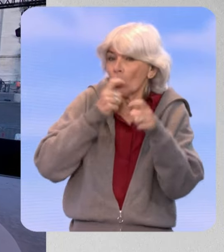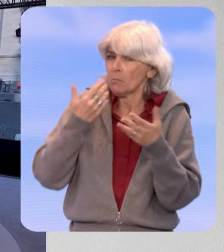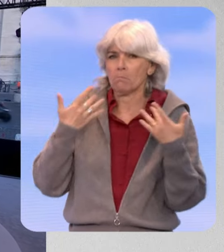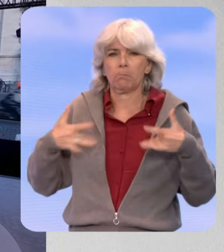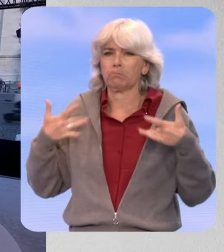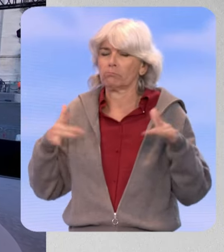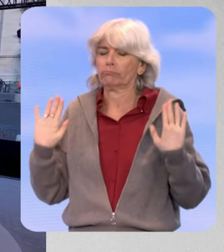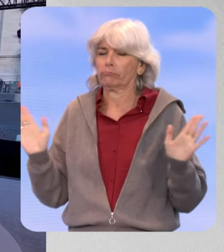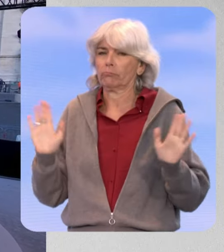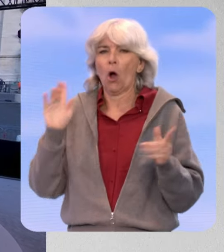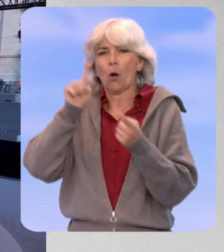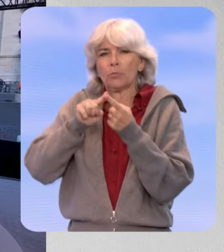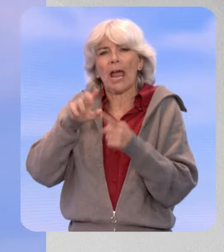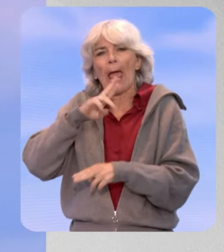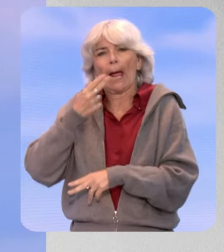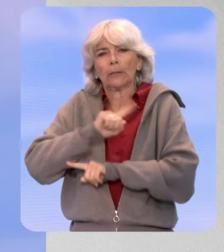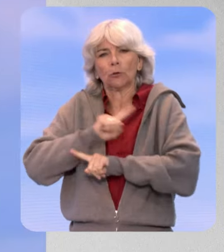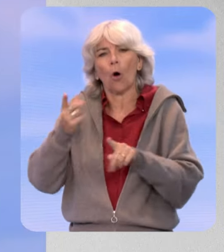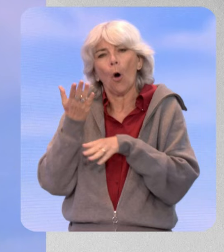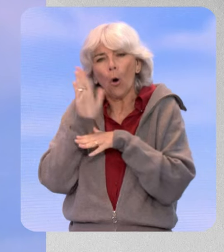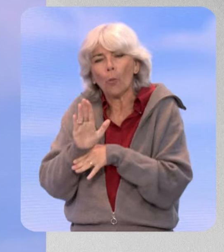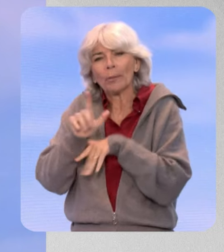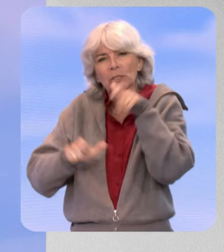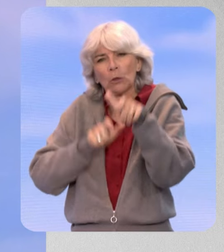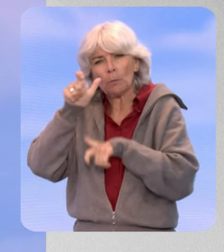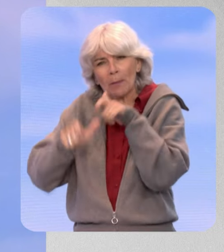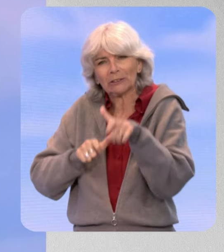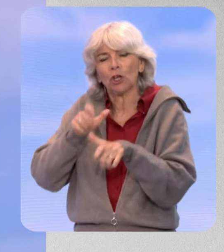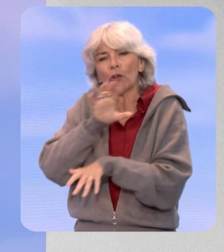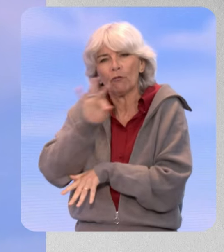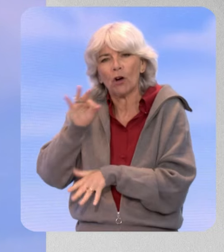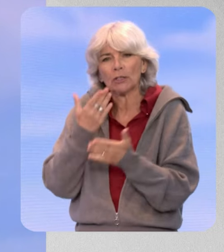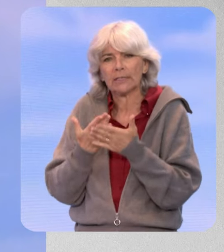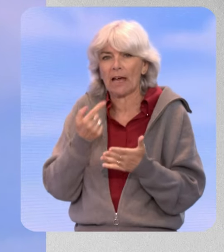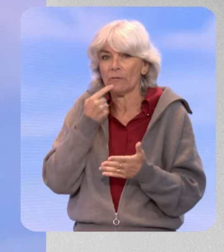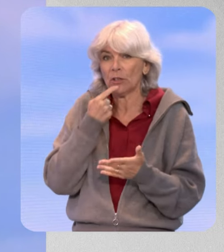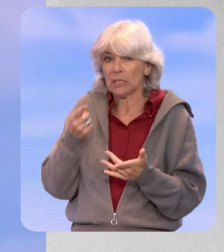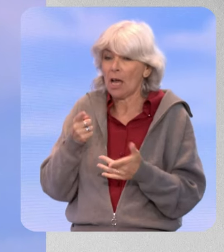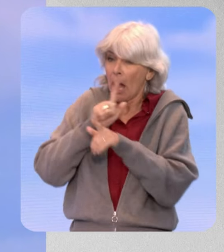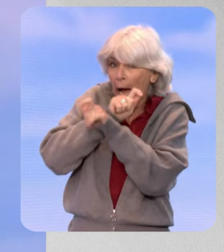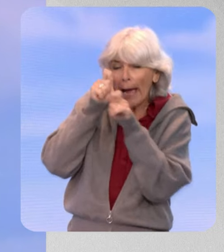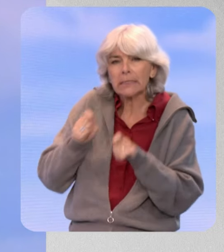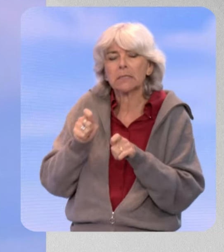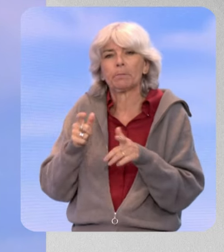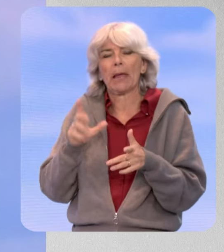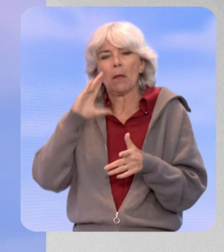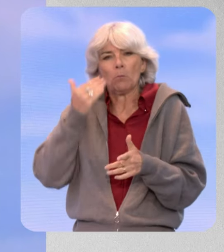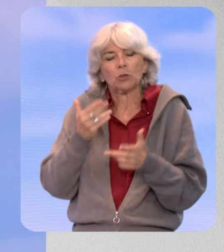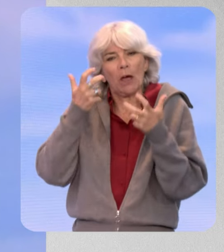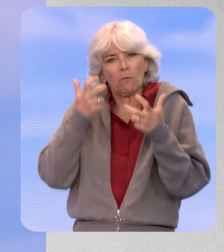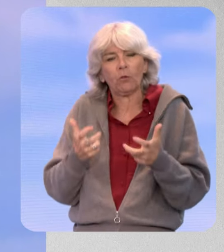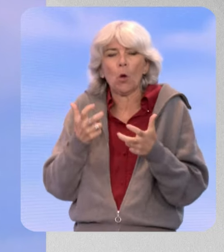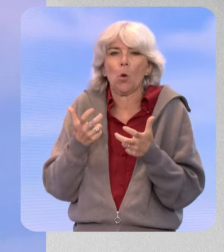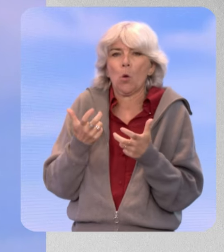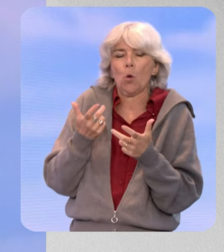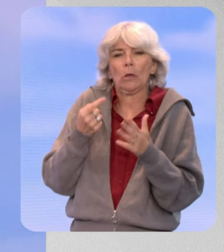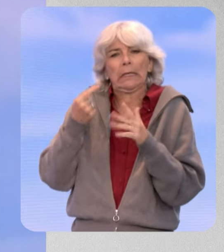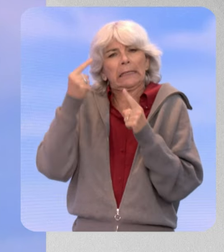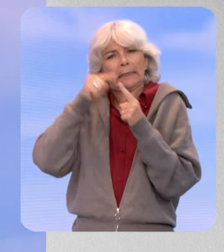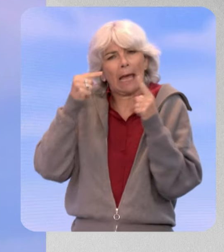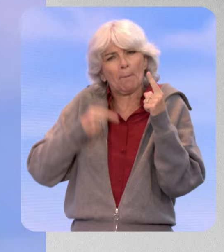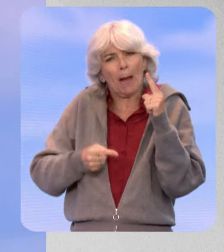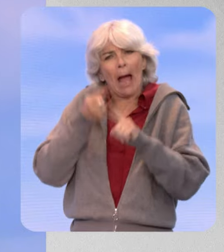notre objectif. Ouais. Nous voulons représenter nos électeurs et les Français, et donc, c'est-à-dire les faire respecter et mettre en avant les sujets qui